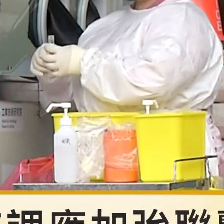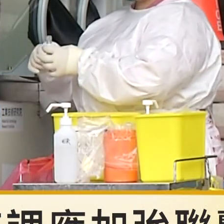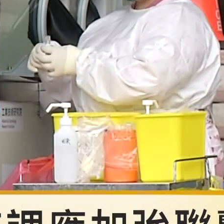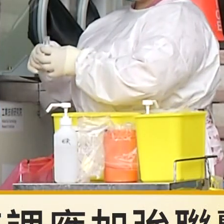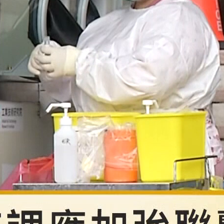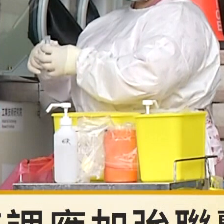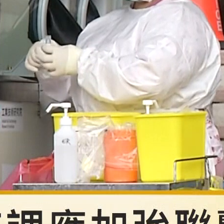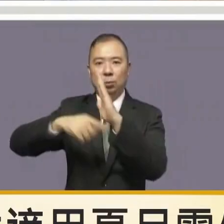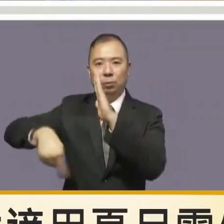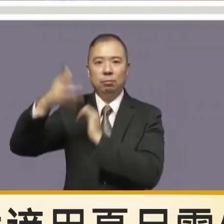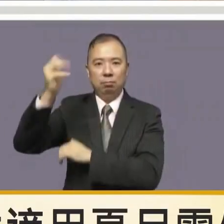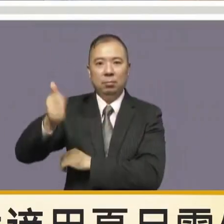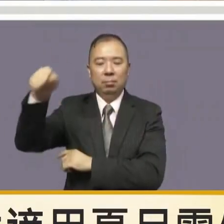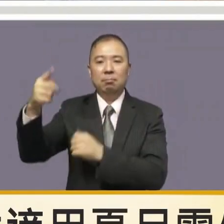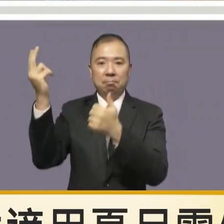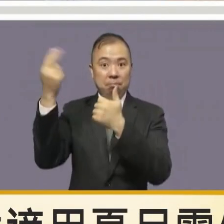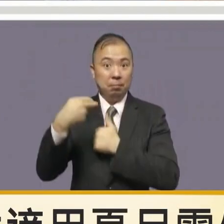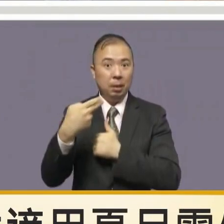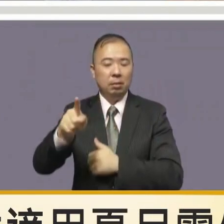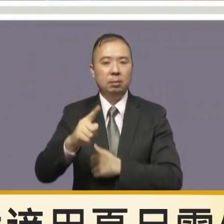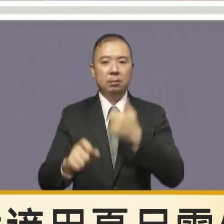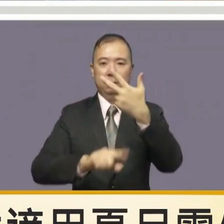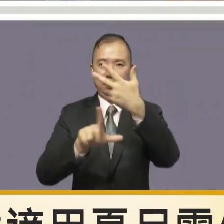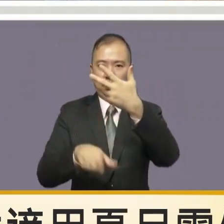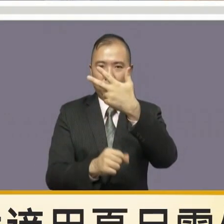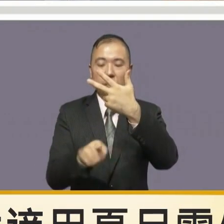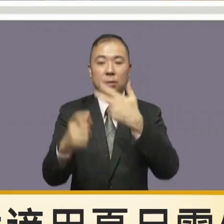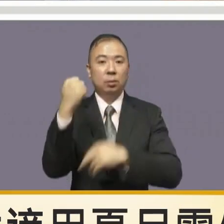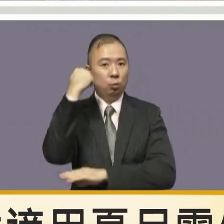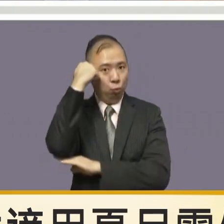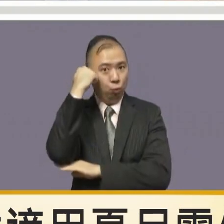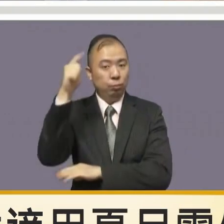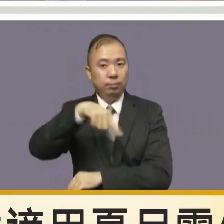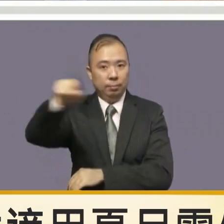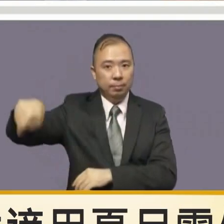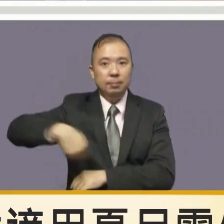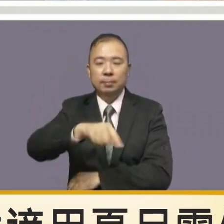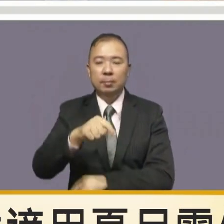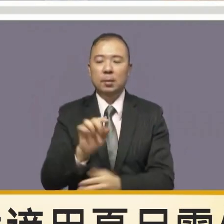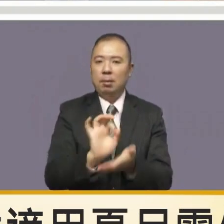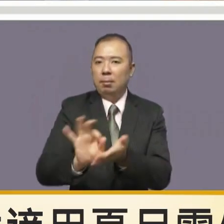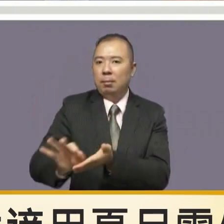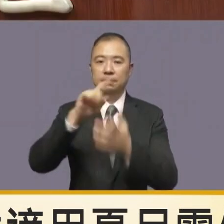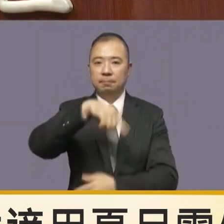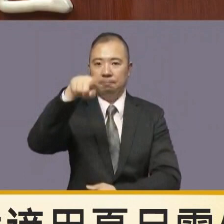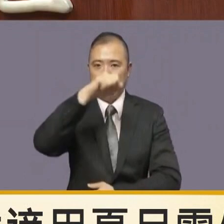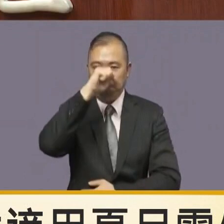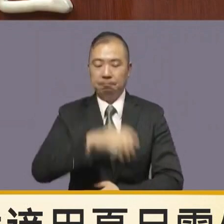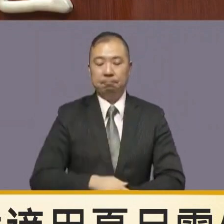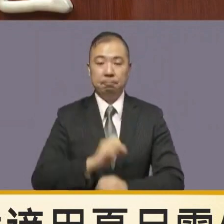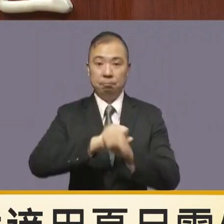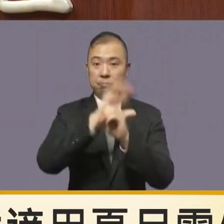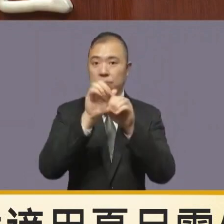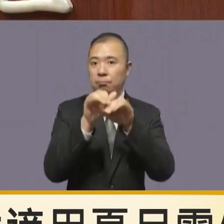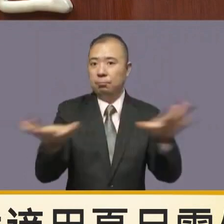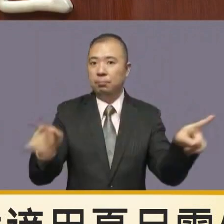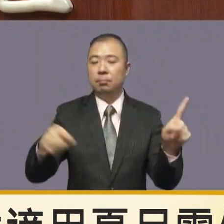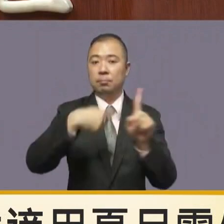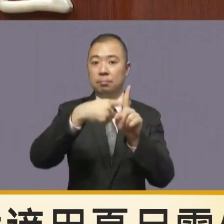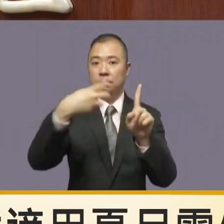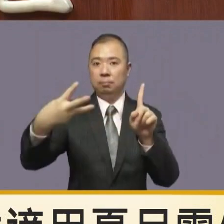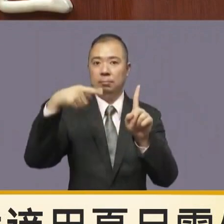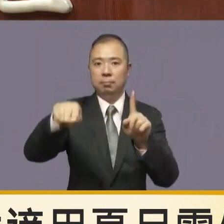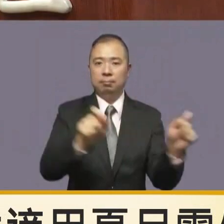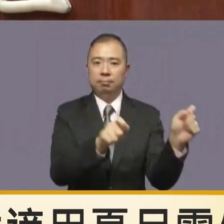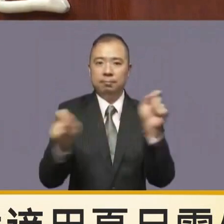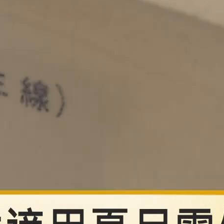高。经济部近半年起行政院会报告，今日前天实施初测一天天了，行政院中苏俊聪会